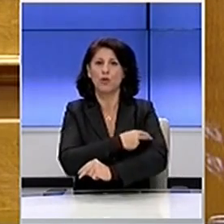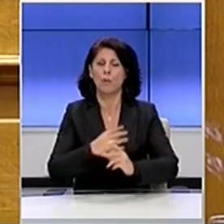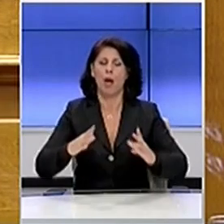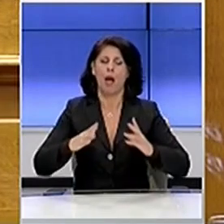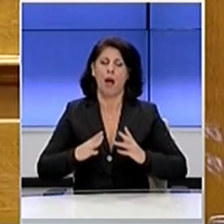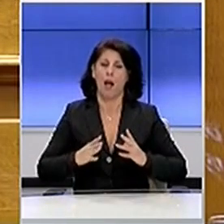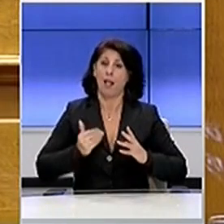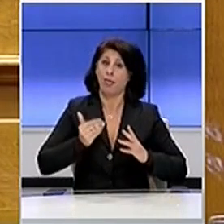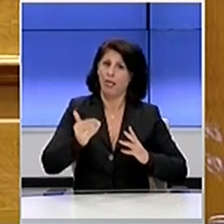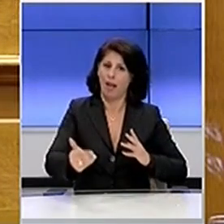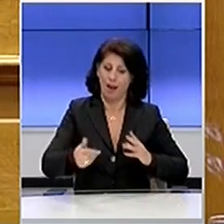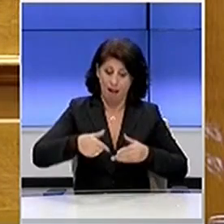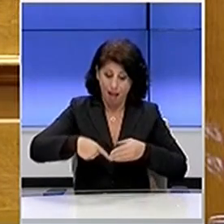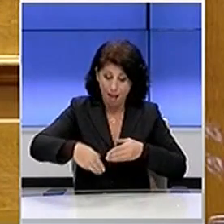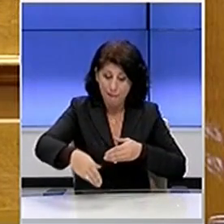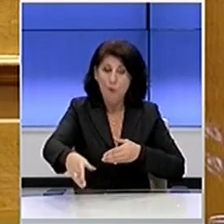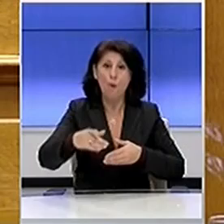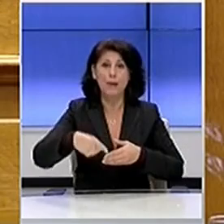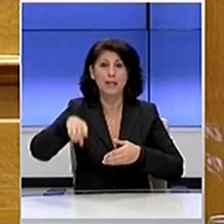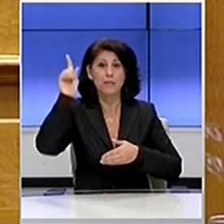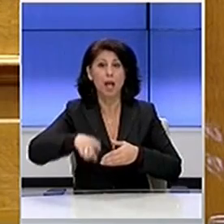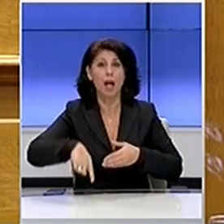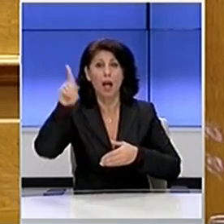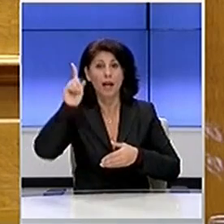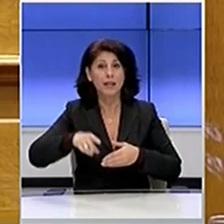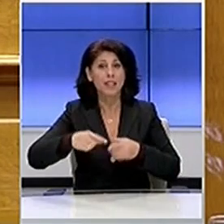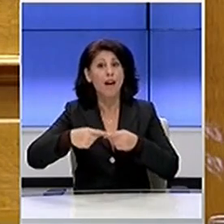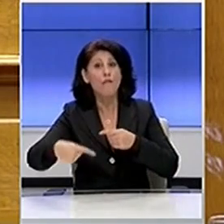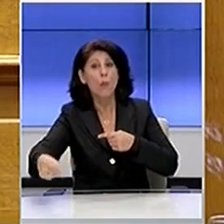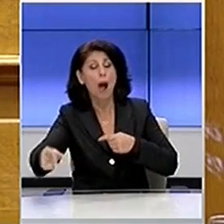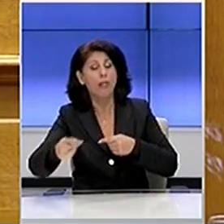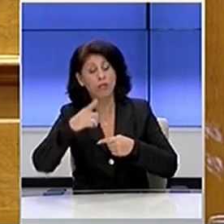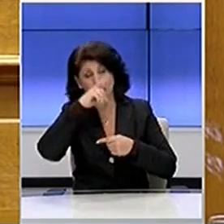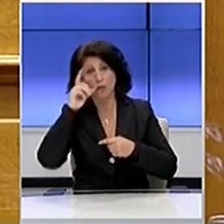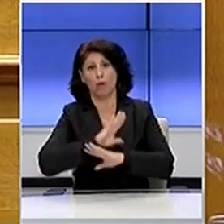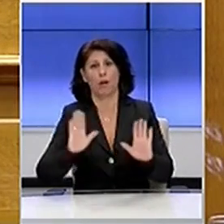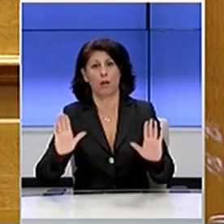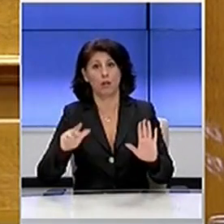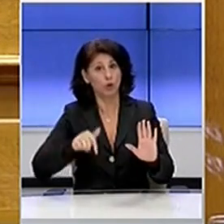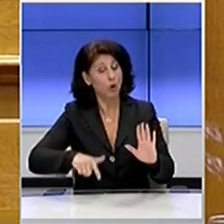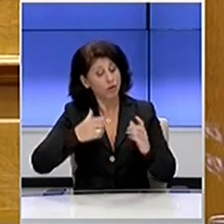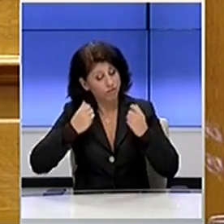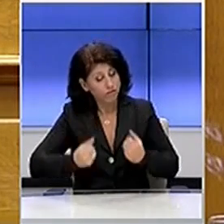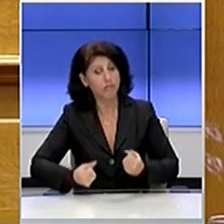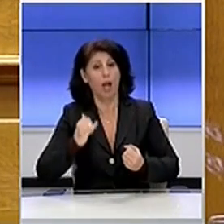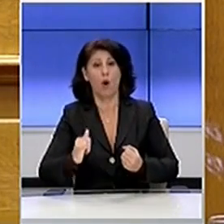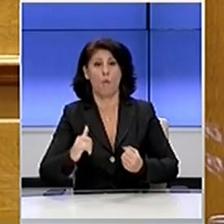Υγείας. Αλλά οι επόμενες μέρες θα είναι δύσκολες. Οι επόμενες εβδομάδες θα είναι δύσκολες. Όπως είναι ήδη